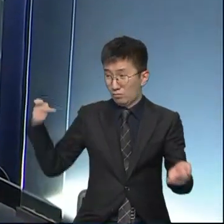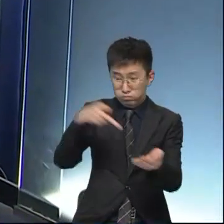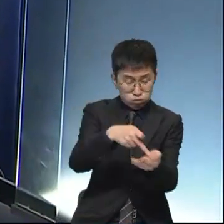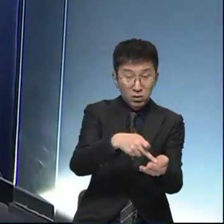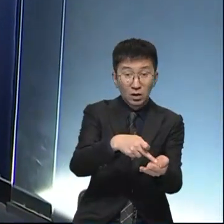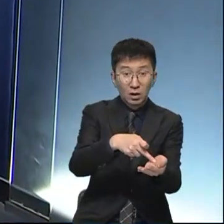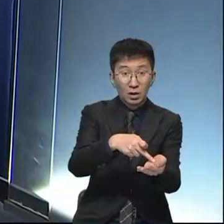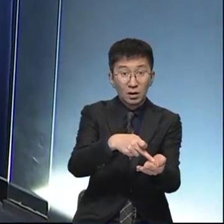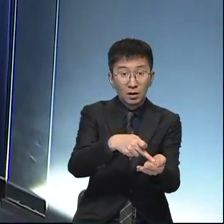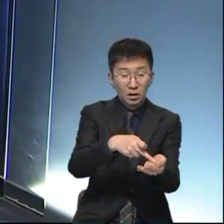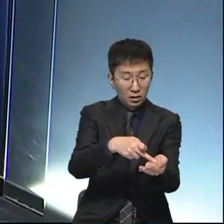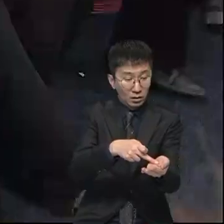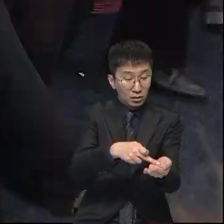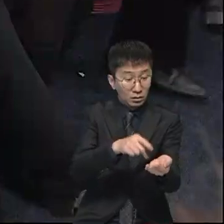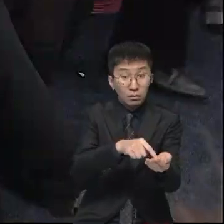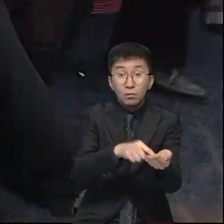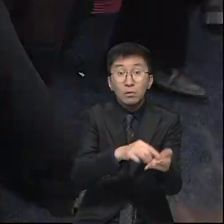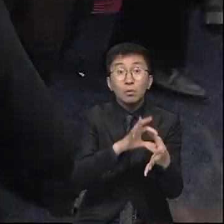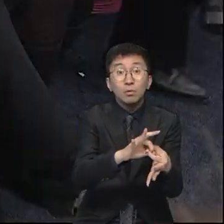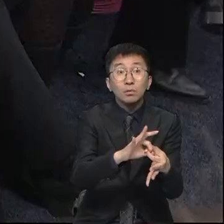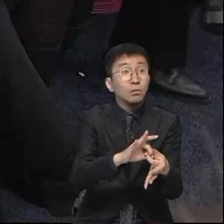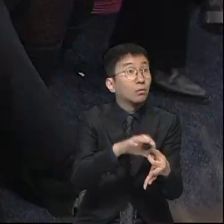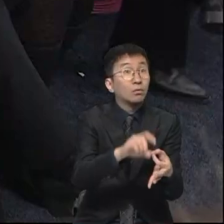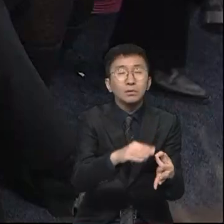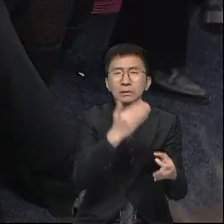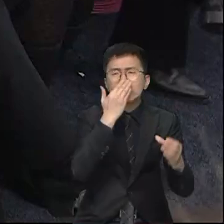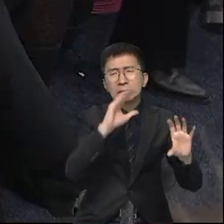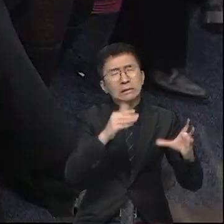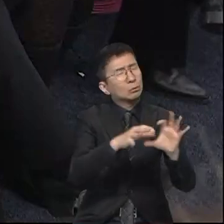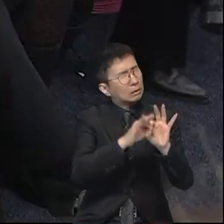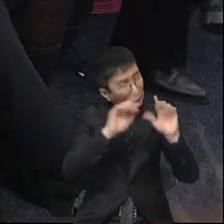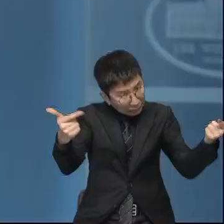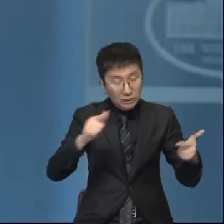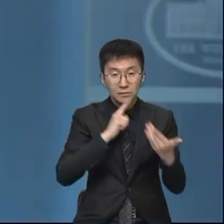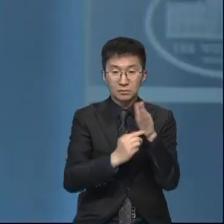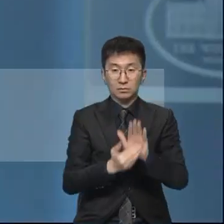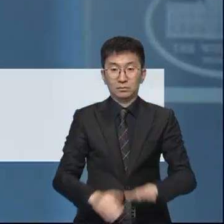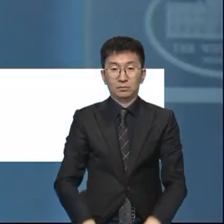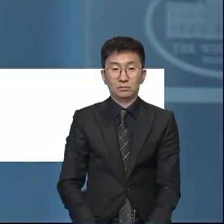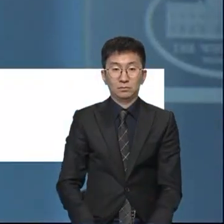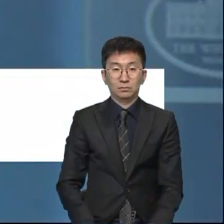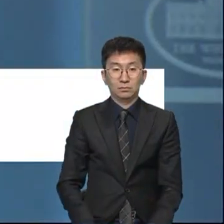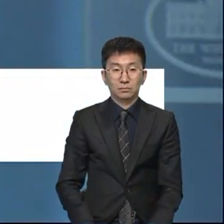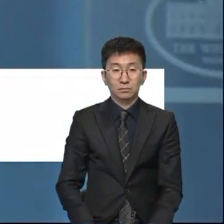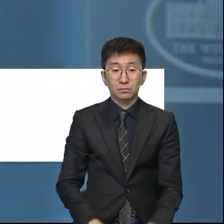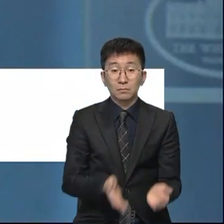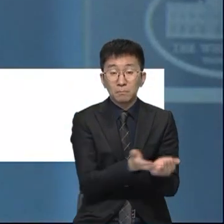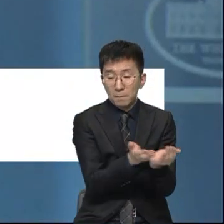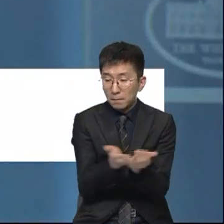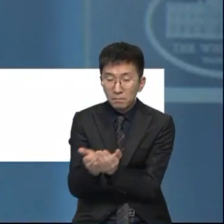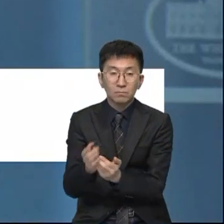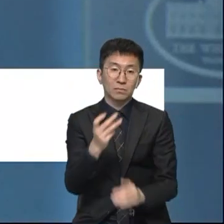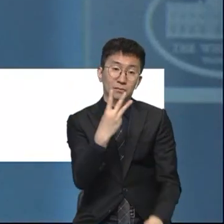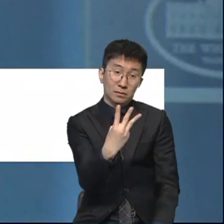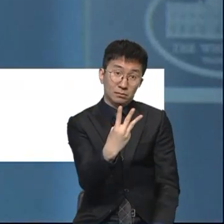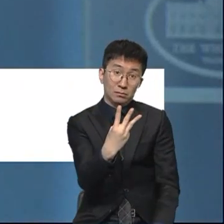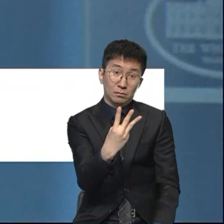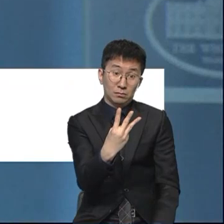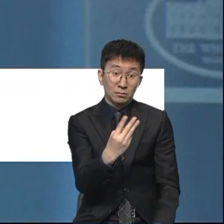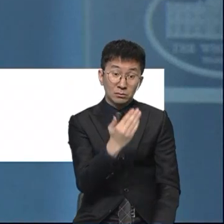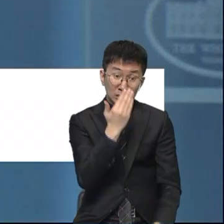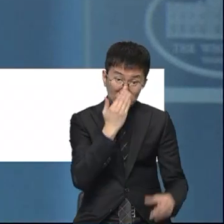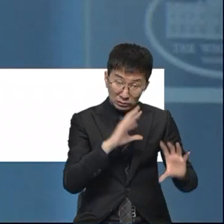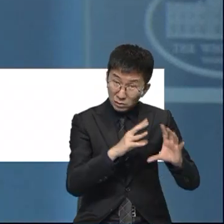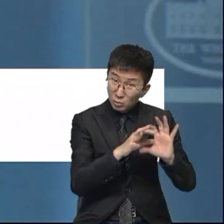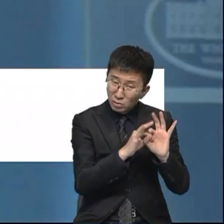모두 이스라엘과 관련된 것도 아니라고 설명했습니다. Three vessels that are connected to 14 different